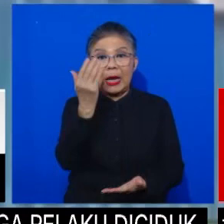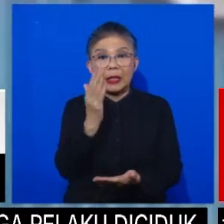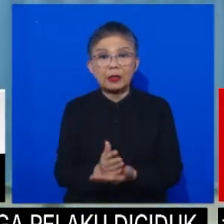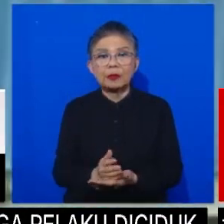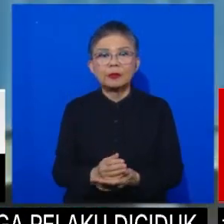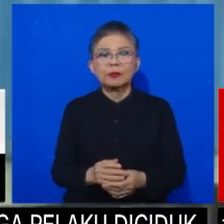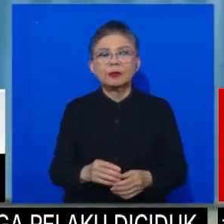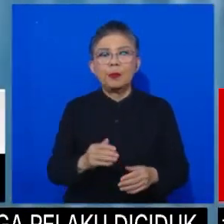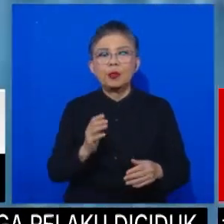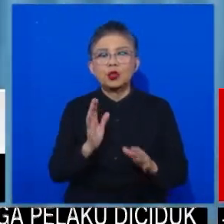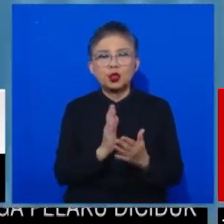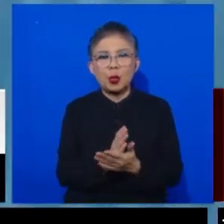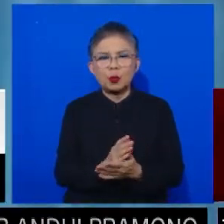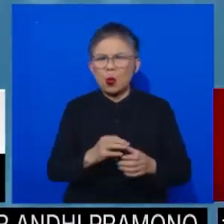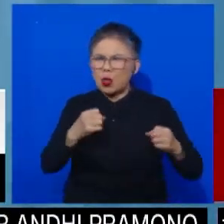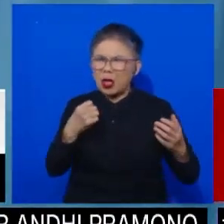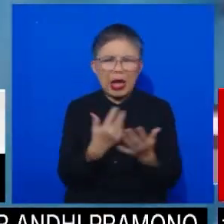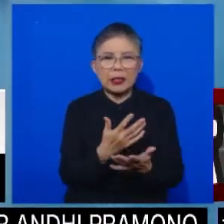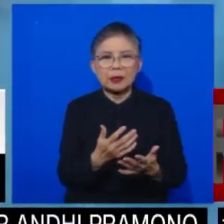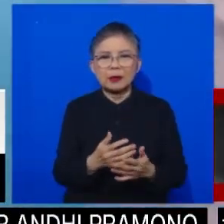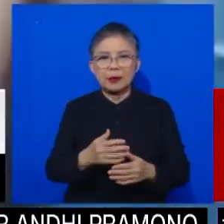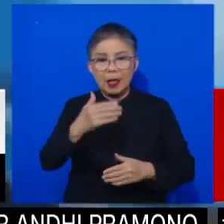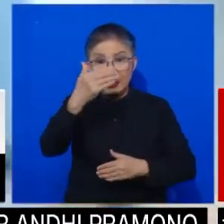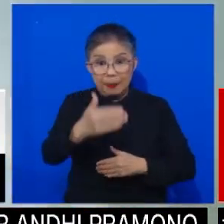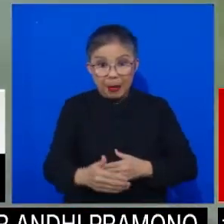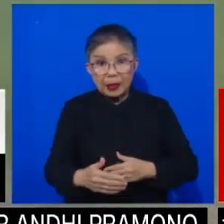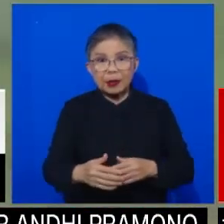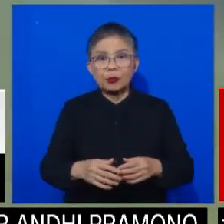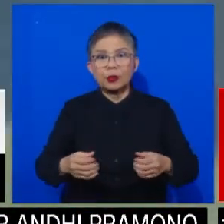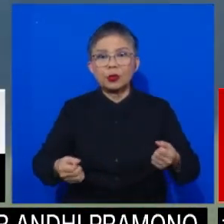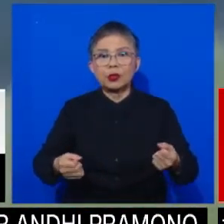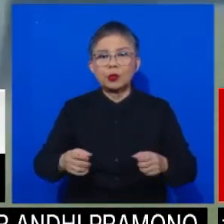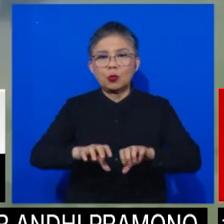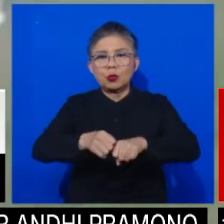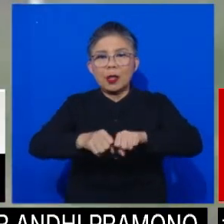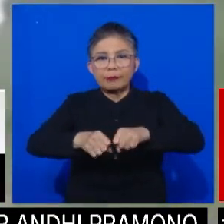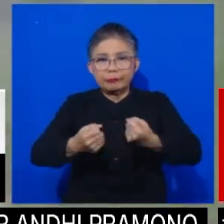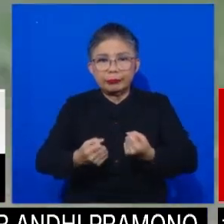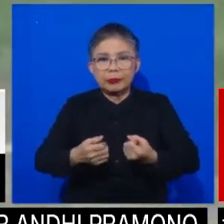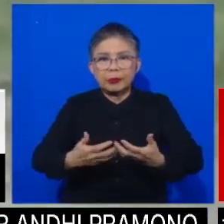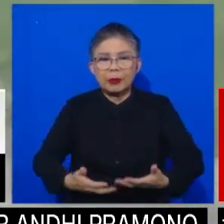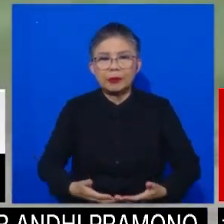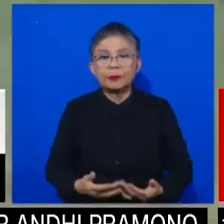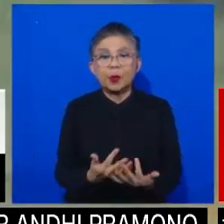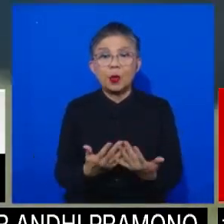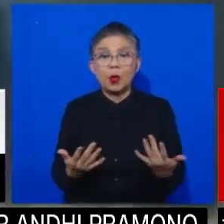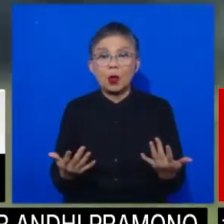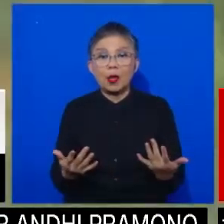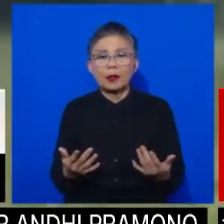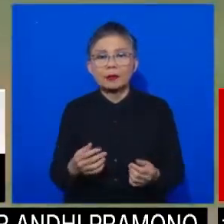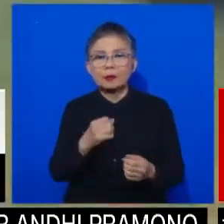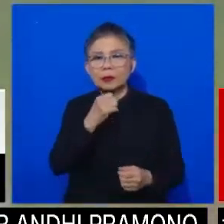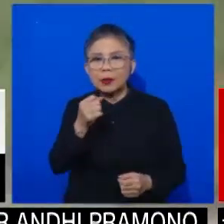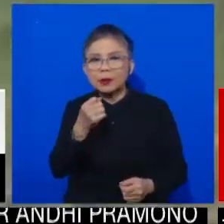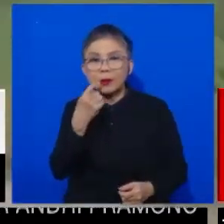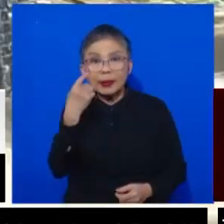lain. Kerasnya benturan membuat bagian depan truk yang ditabrak ringsek. Menurut seorang warga yang ditemui pada Kamis siang,